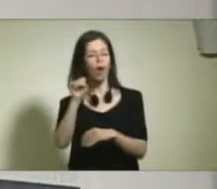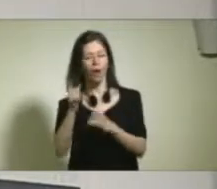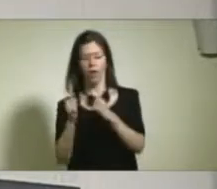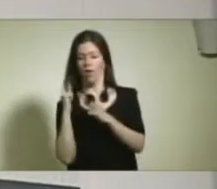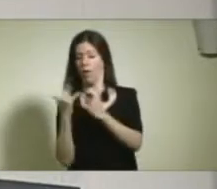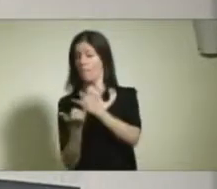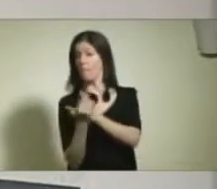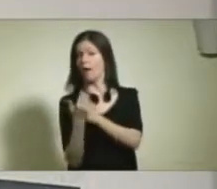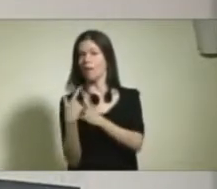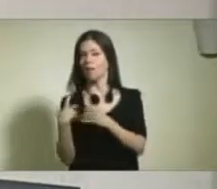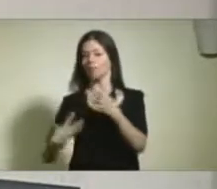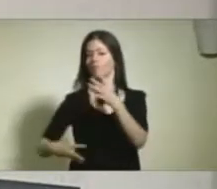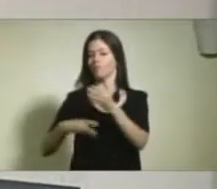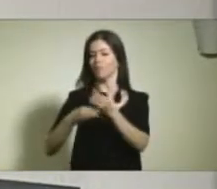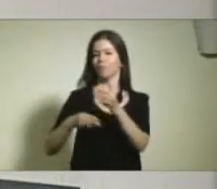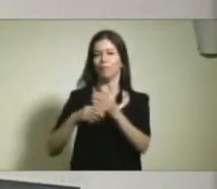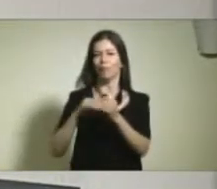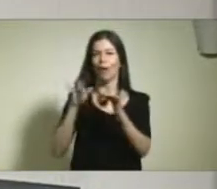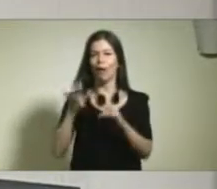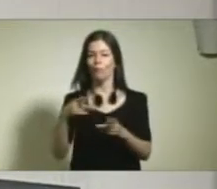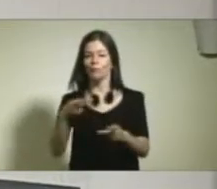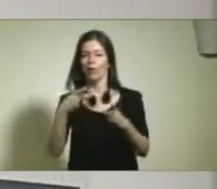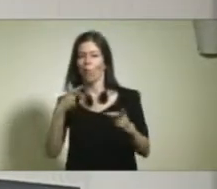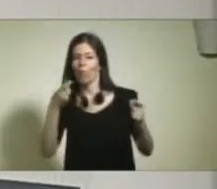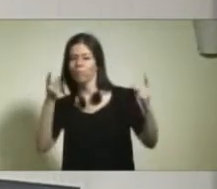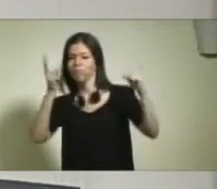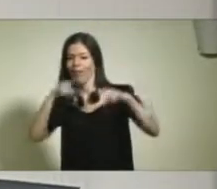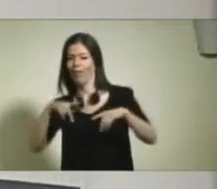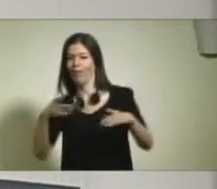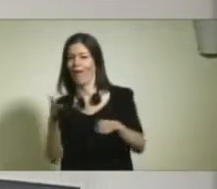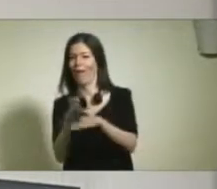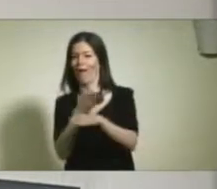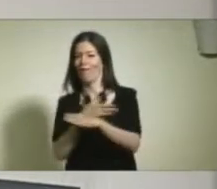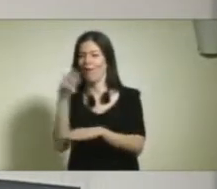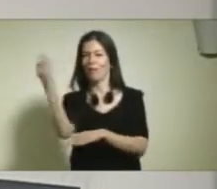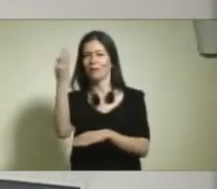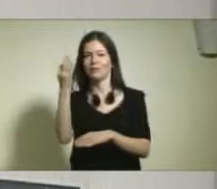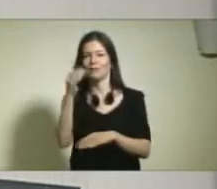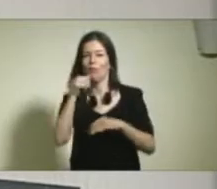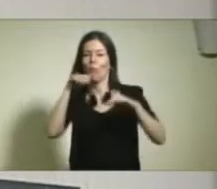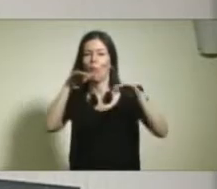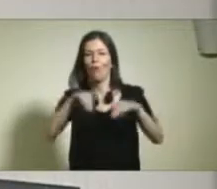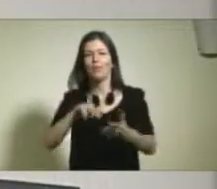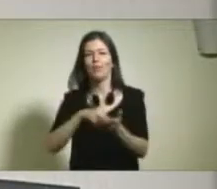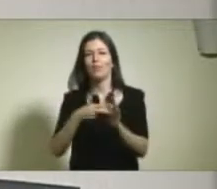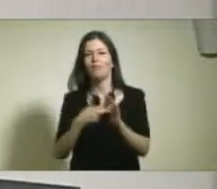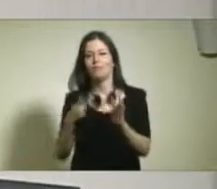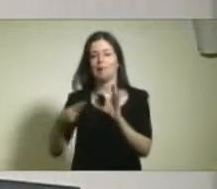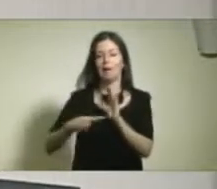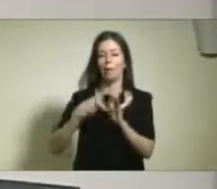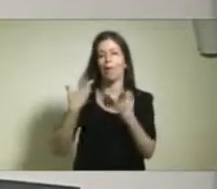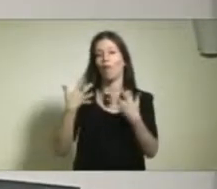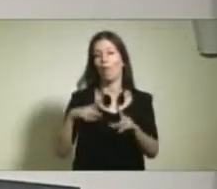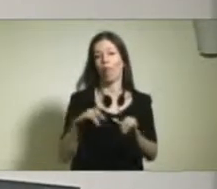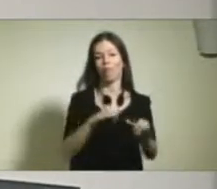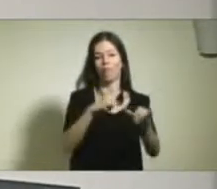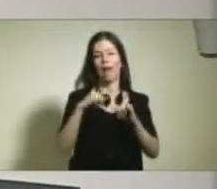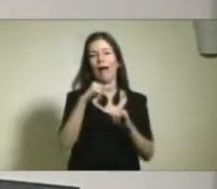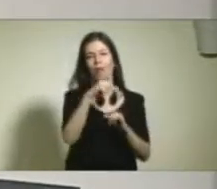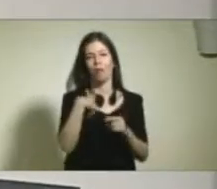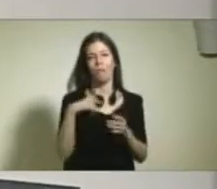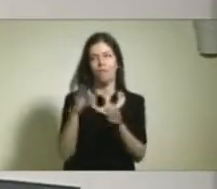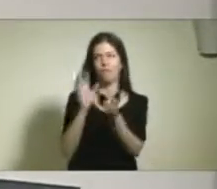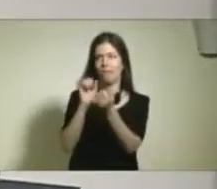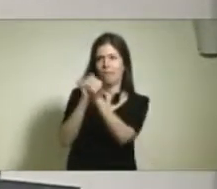parce qu'on ne s'était pas concerté avant de venir. Donc, pour ne pas faire redondance, j'ai refait mes